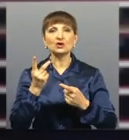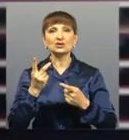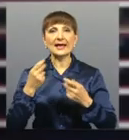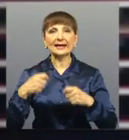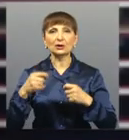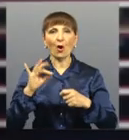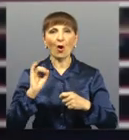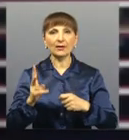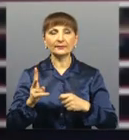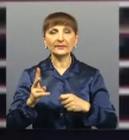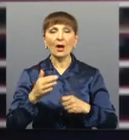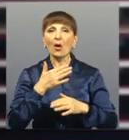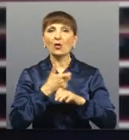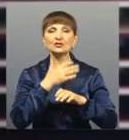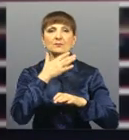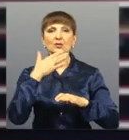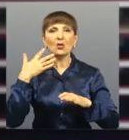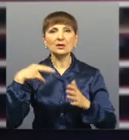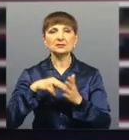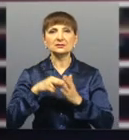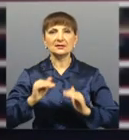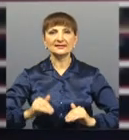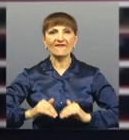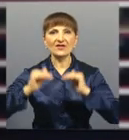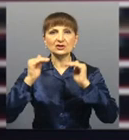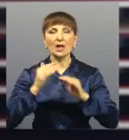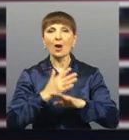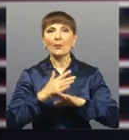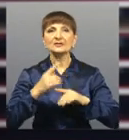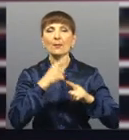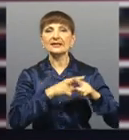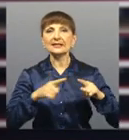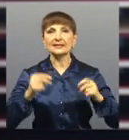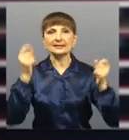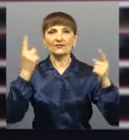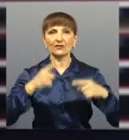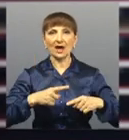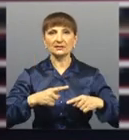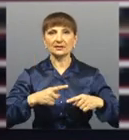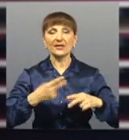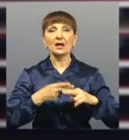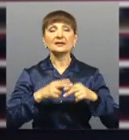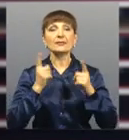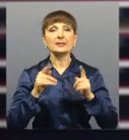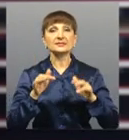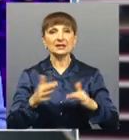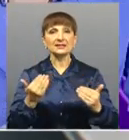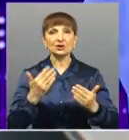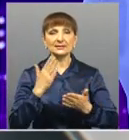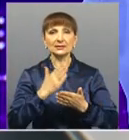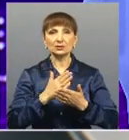то очень много переоцененной недвижимости осталось после последнего витка девальвации. Поэтому на самом деле сейчас